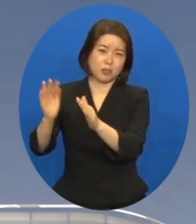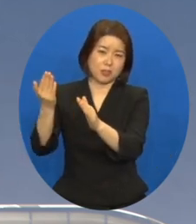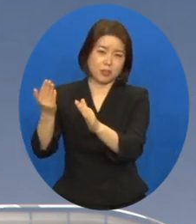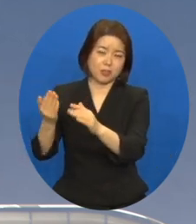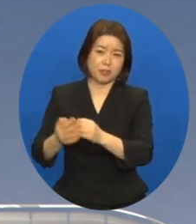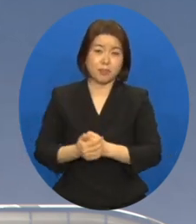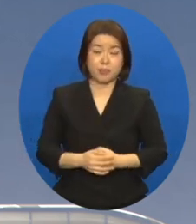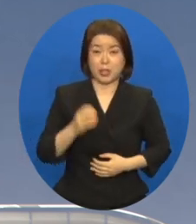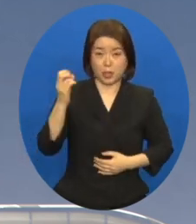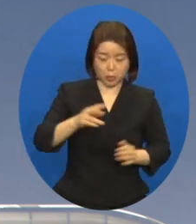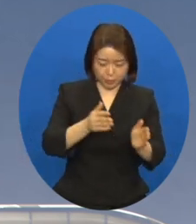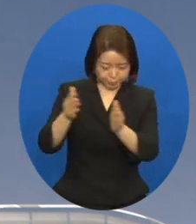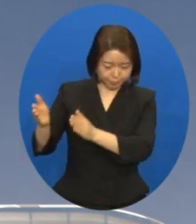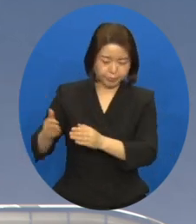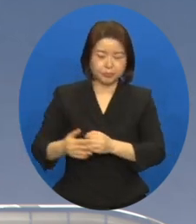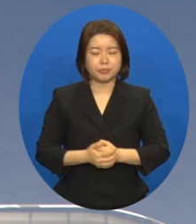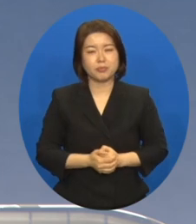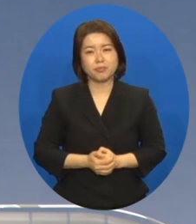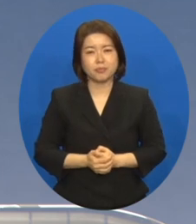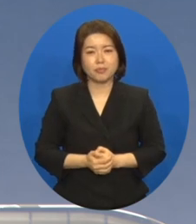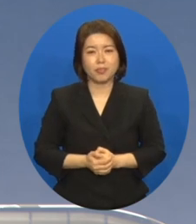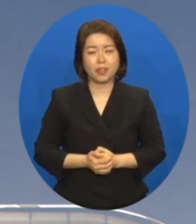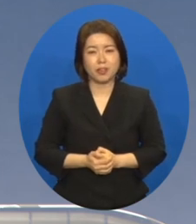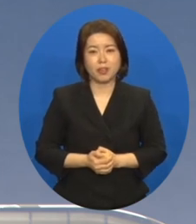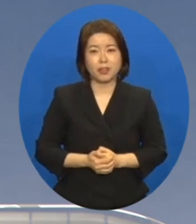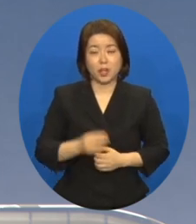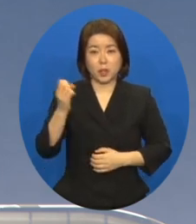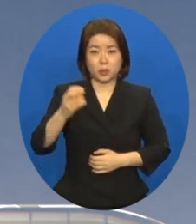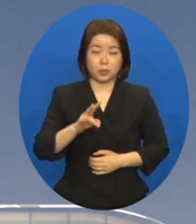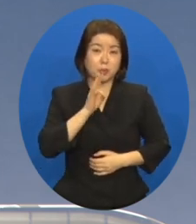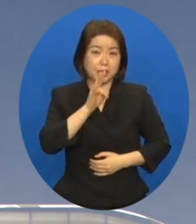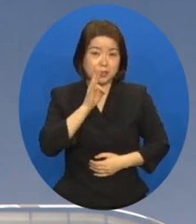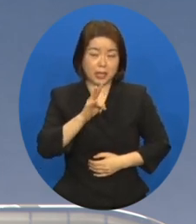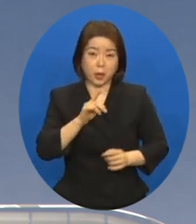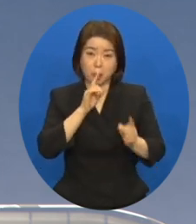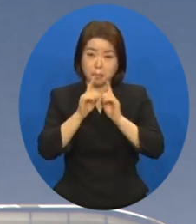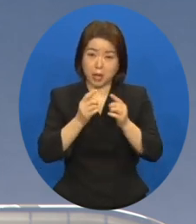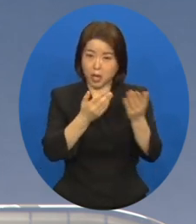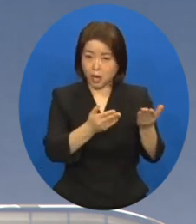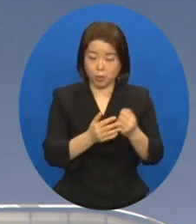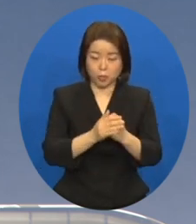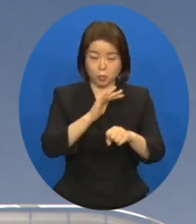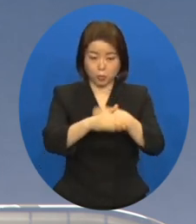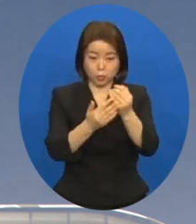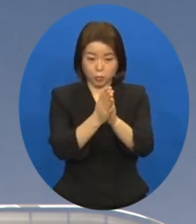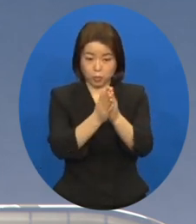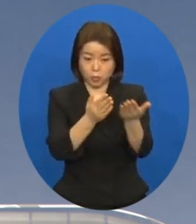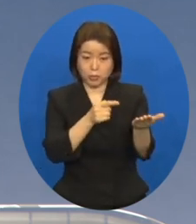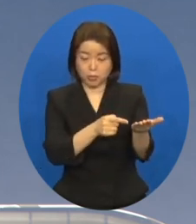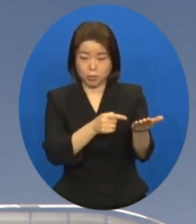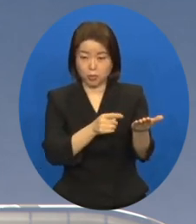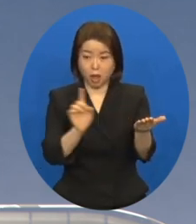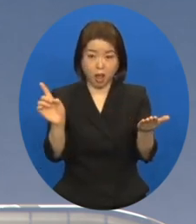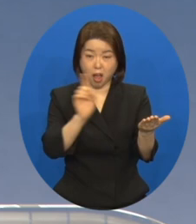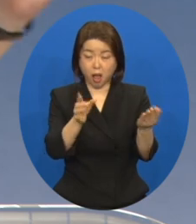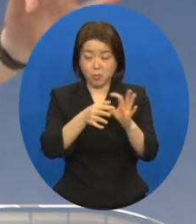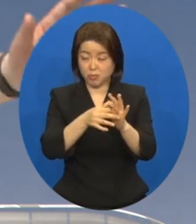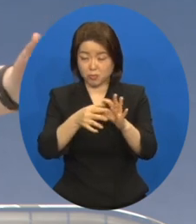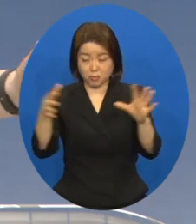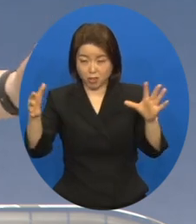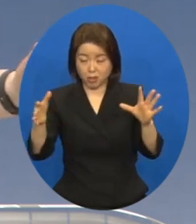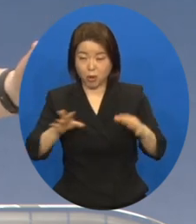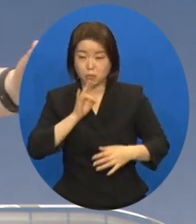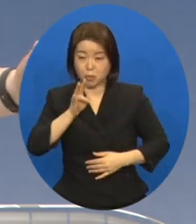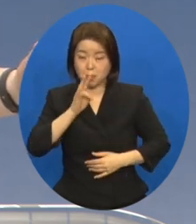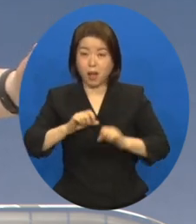거죠. 또 하나는 예언을 한다고 하면서 성경에 아무 상관이 없는 예언을 막